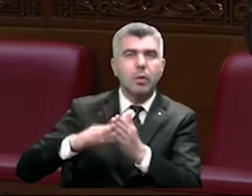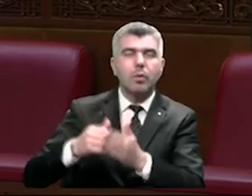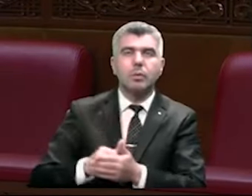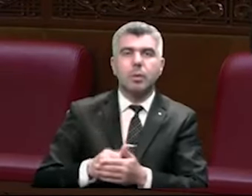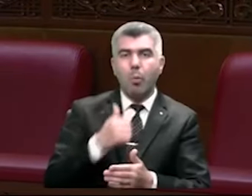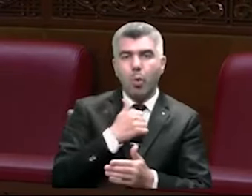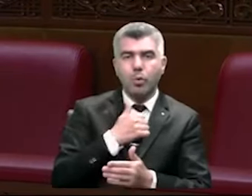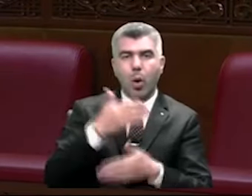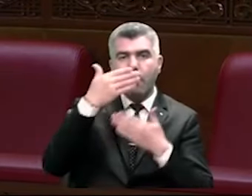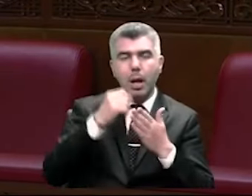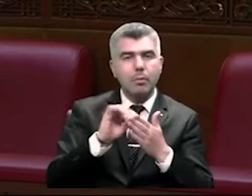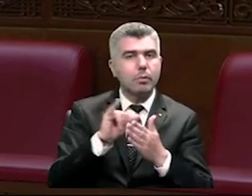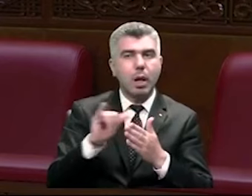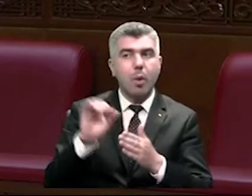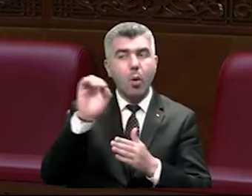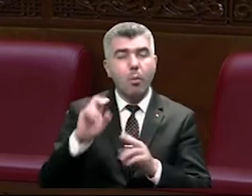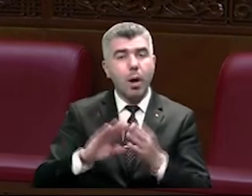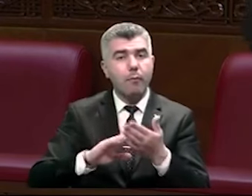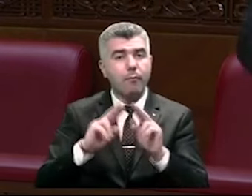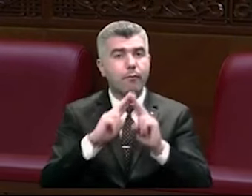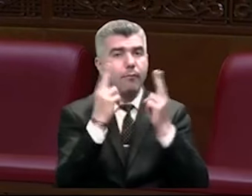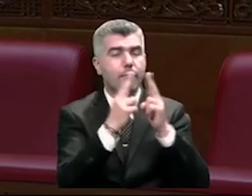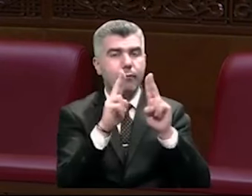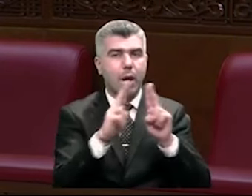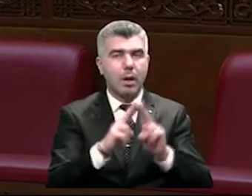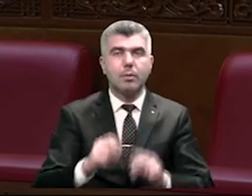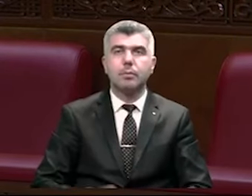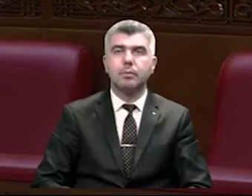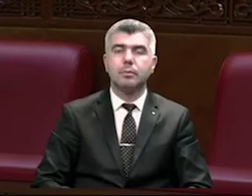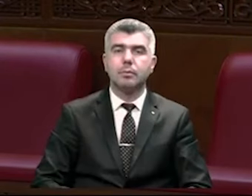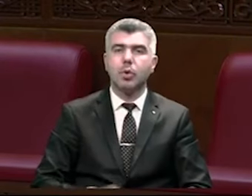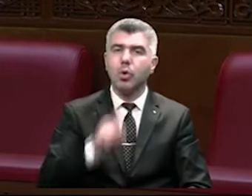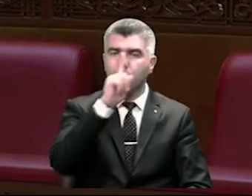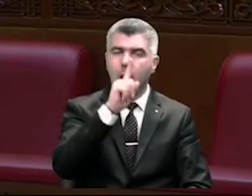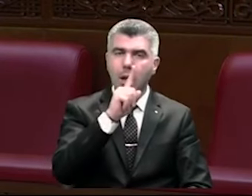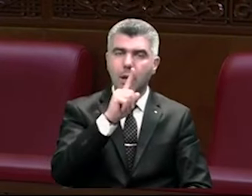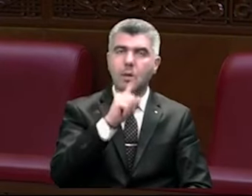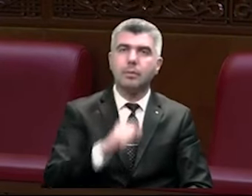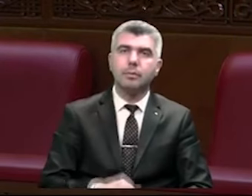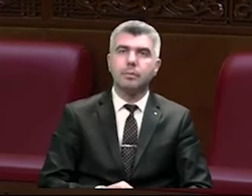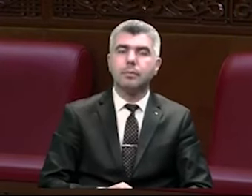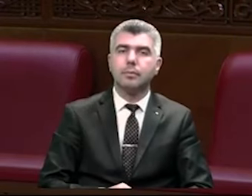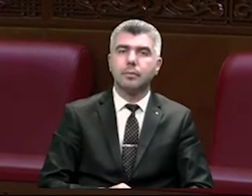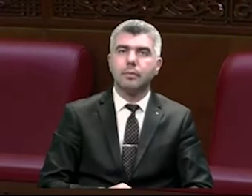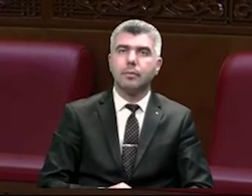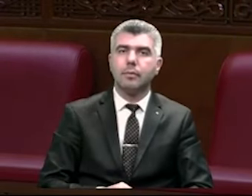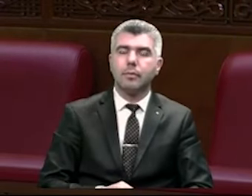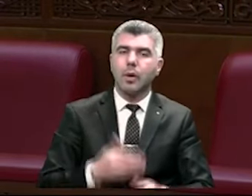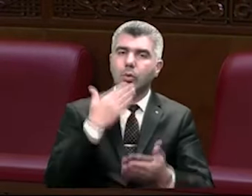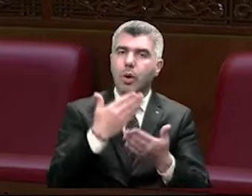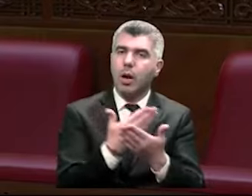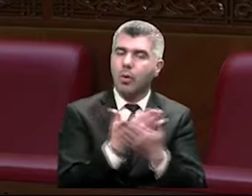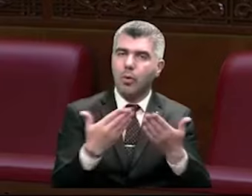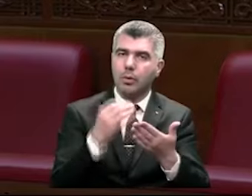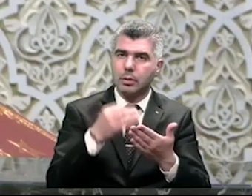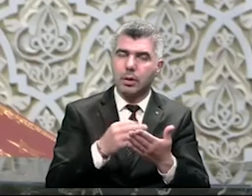احنا بوحد هذا هو اللي هذا هو اللي اللي تنتمنى ان شاء الله باش يكون شكرا كلشي يفهم